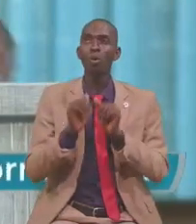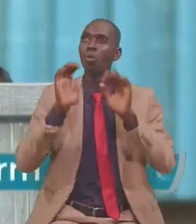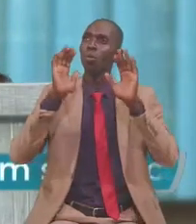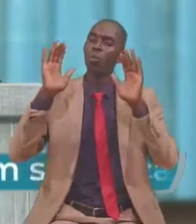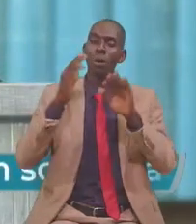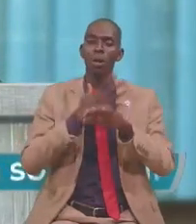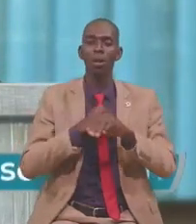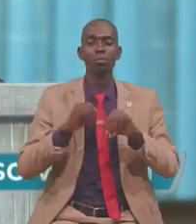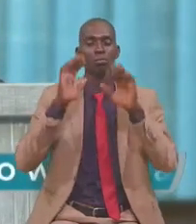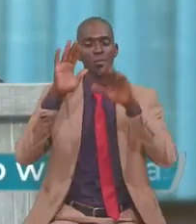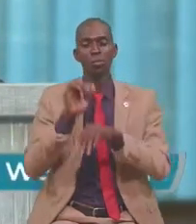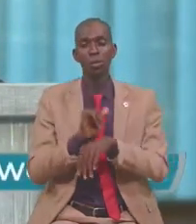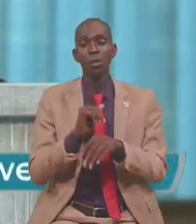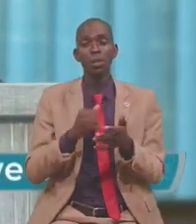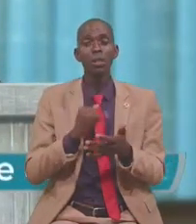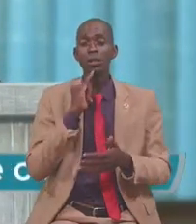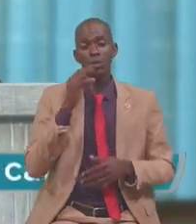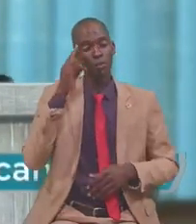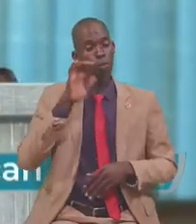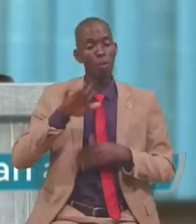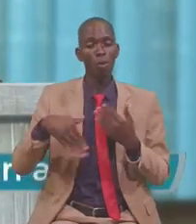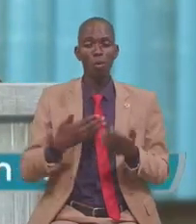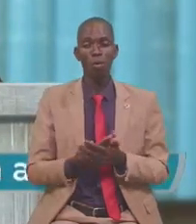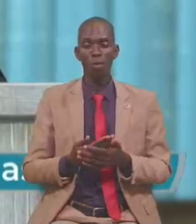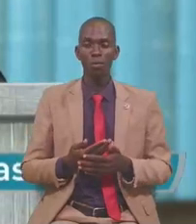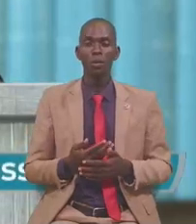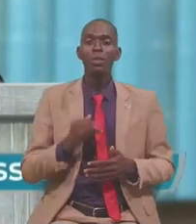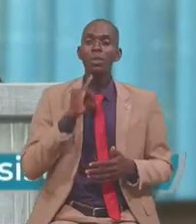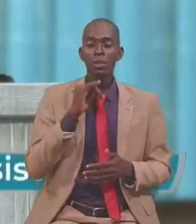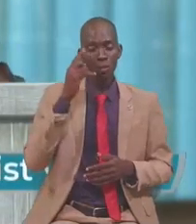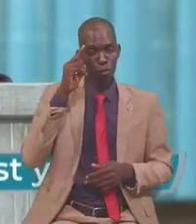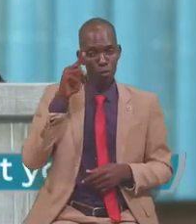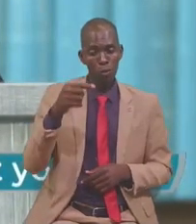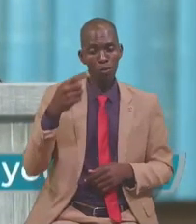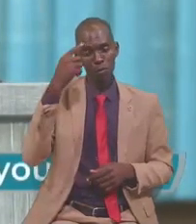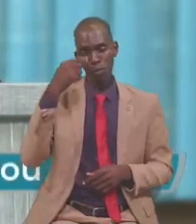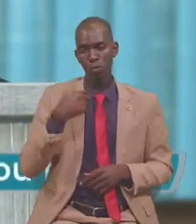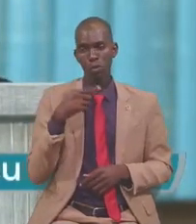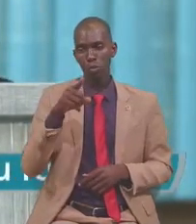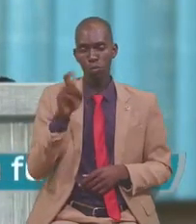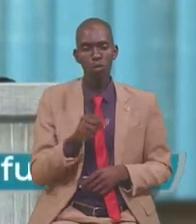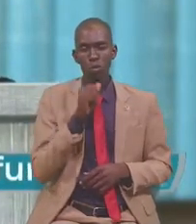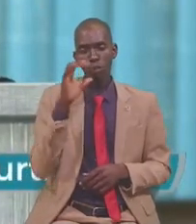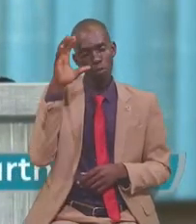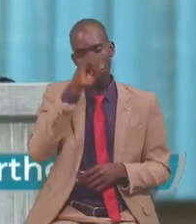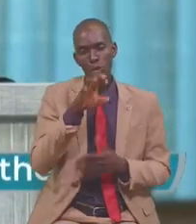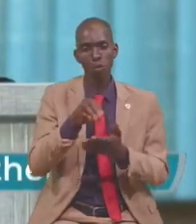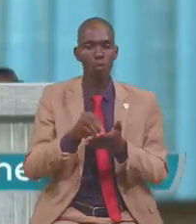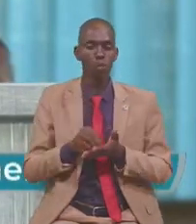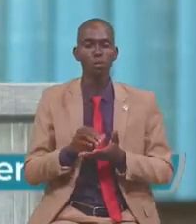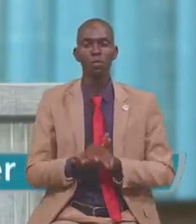nous. C'est pour vous, c'est pour moi. Vous ne devez pas rater votre portion.